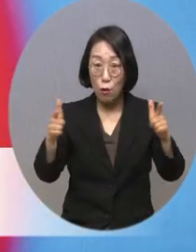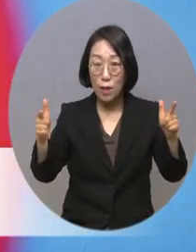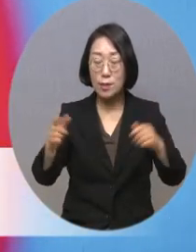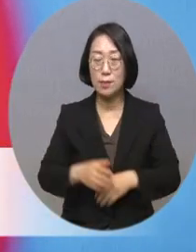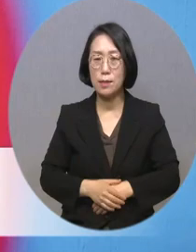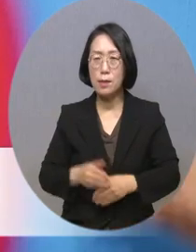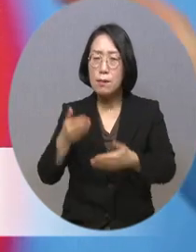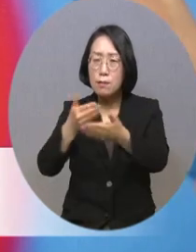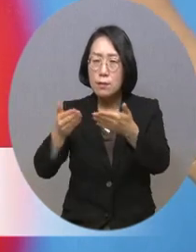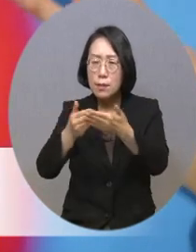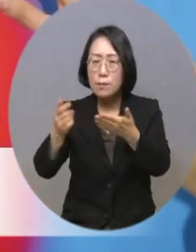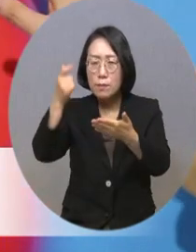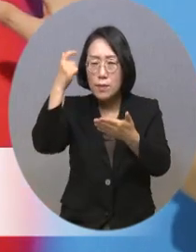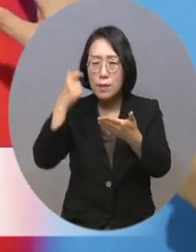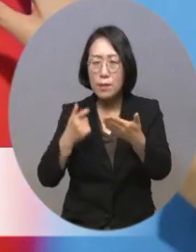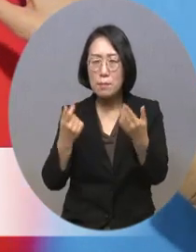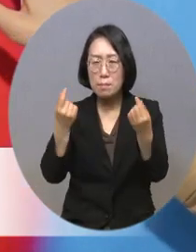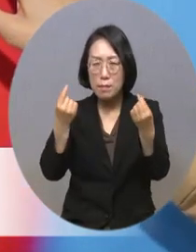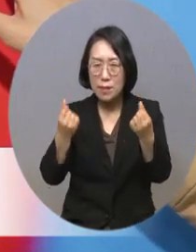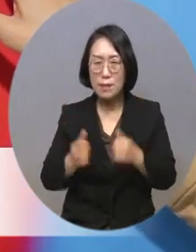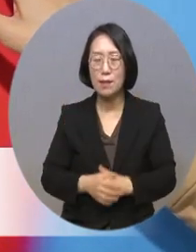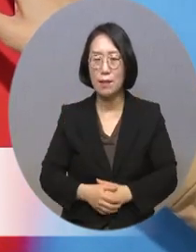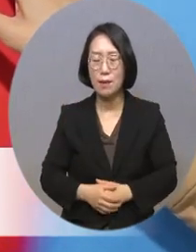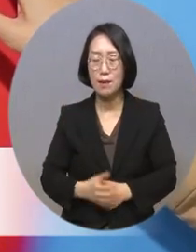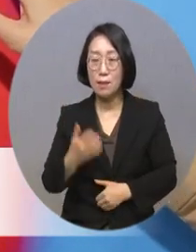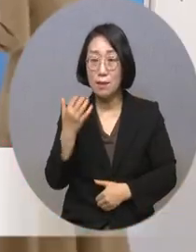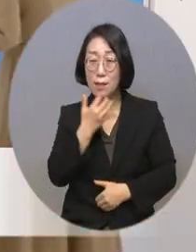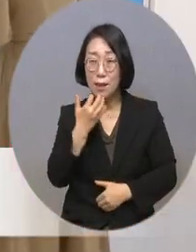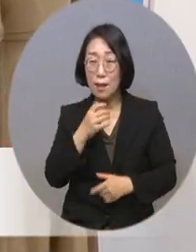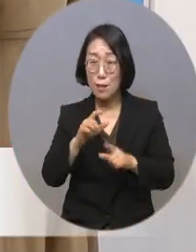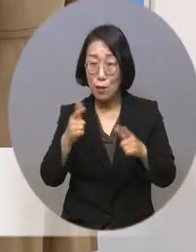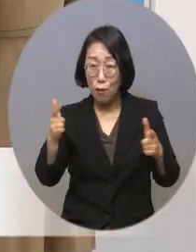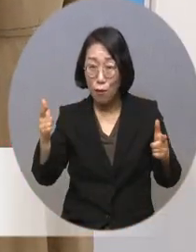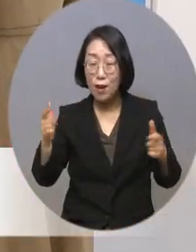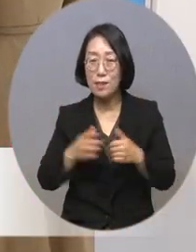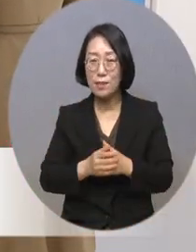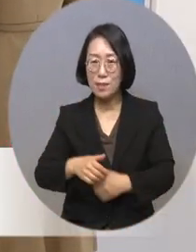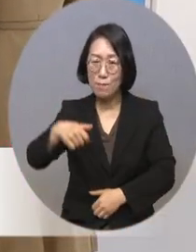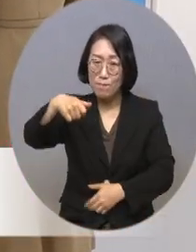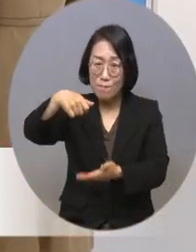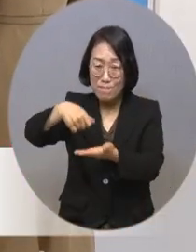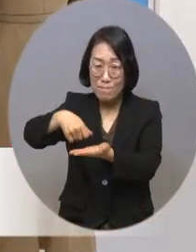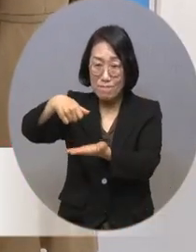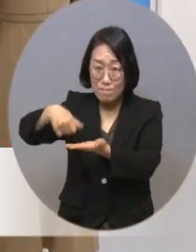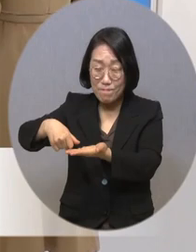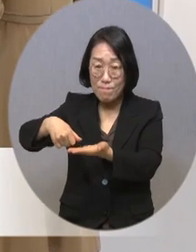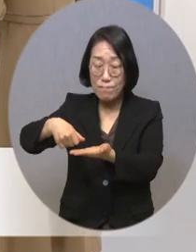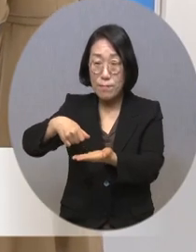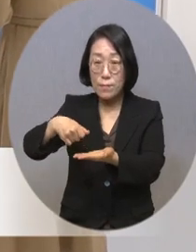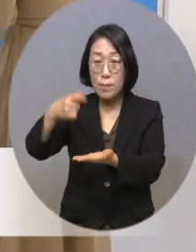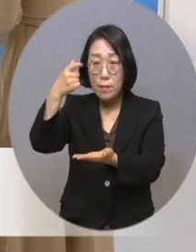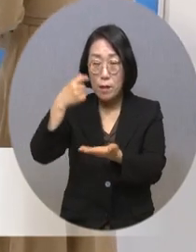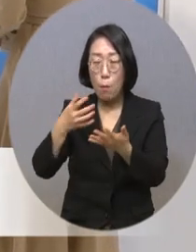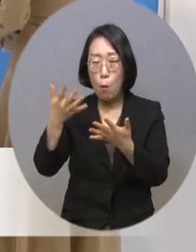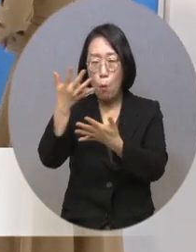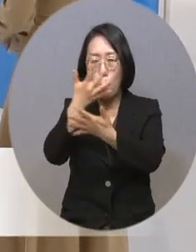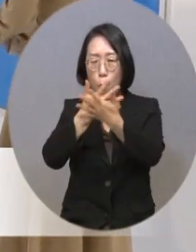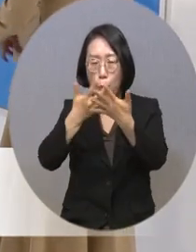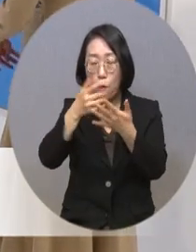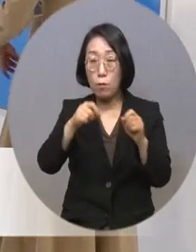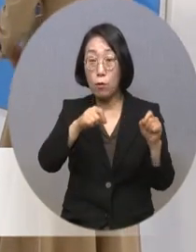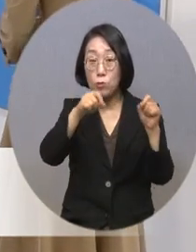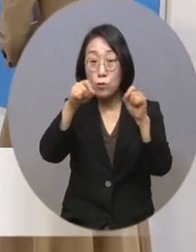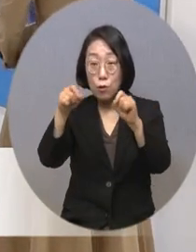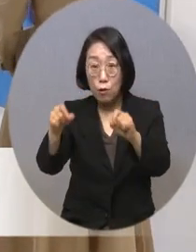그 그림 그린 사람들이 파레트에 물감을 짜놓듯이 그런 어떤 이 대상과 어떤 사물들을